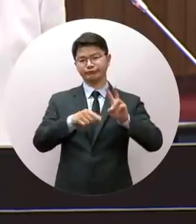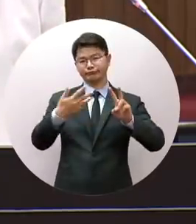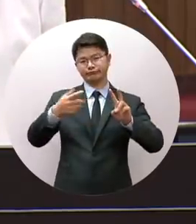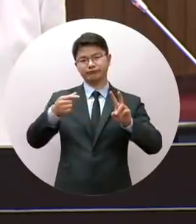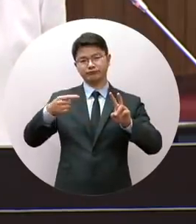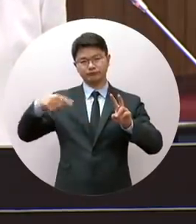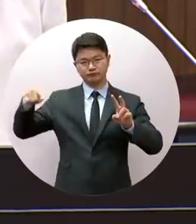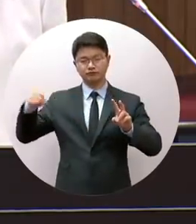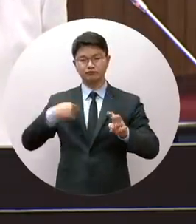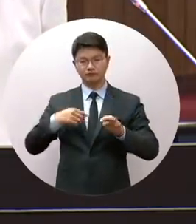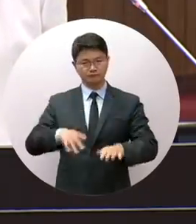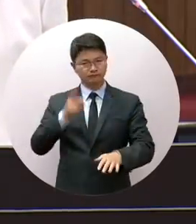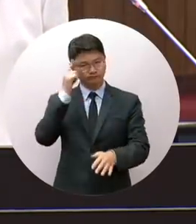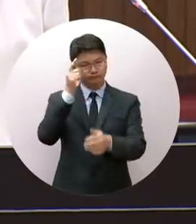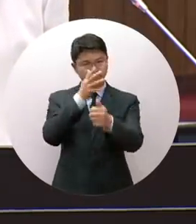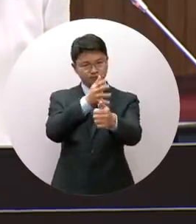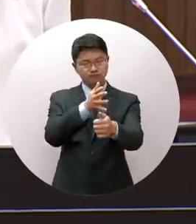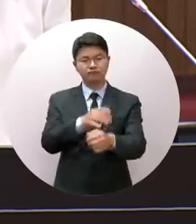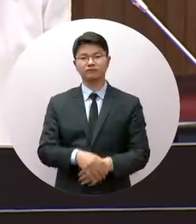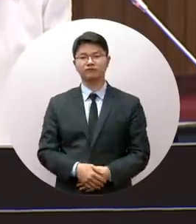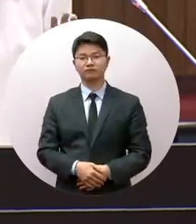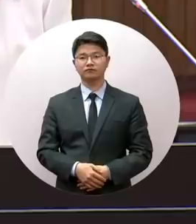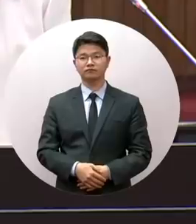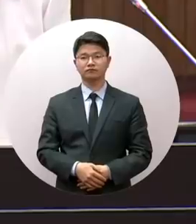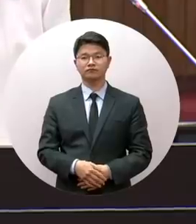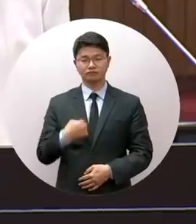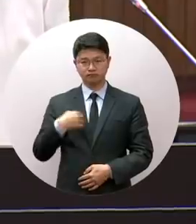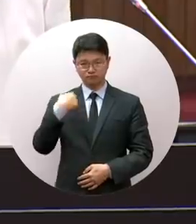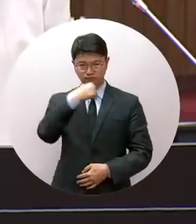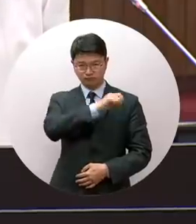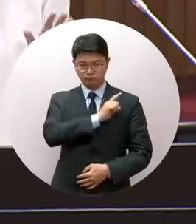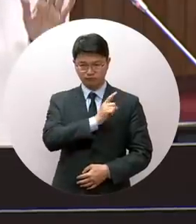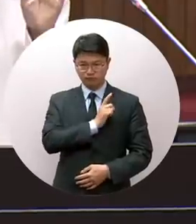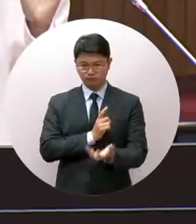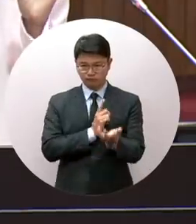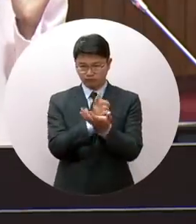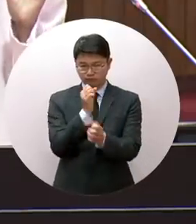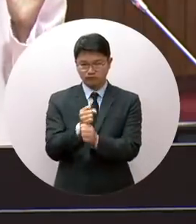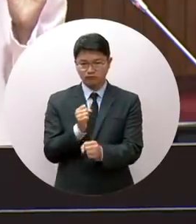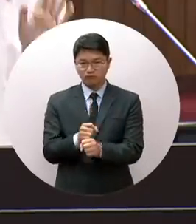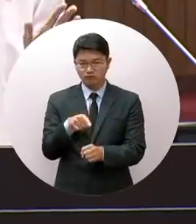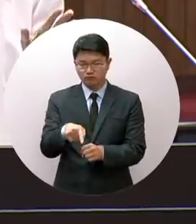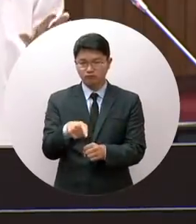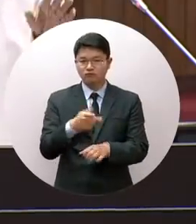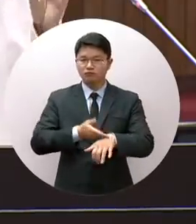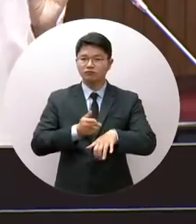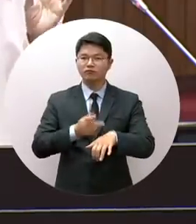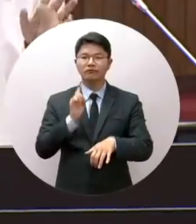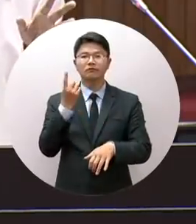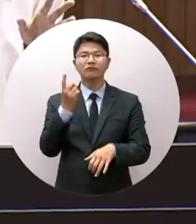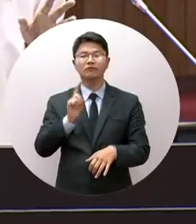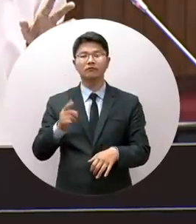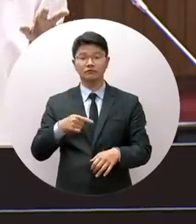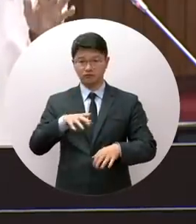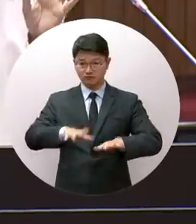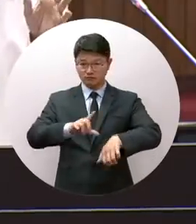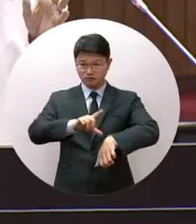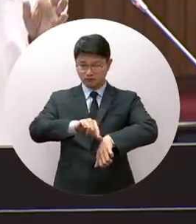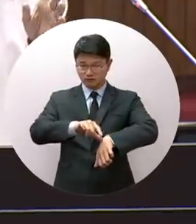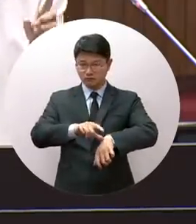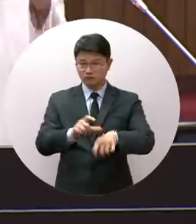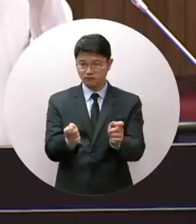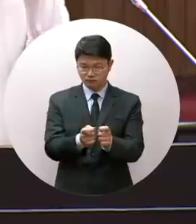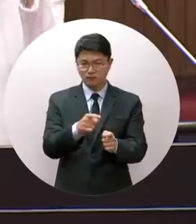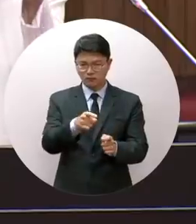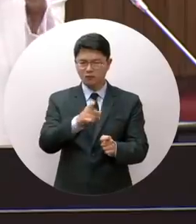我现在要请教部长，就是我们要怎么本土化，但是我没有办法在今天短短时间讲